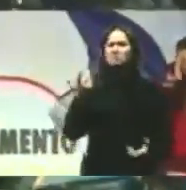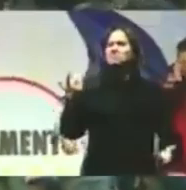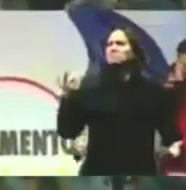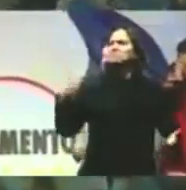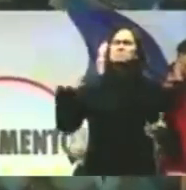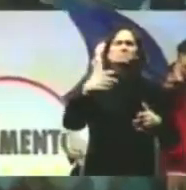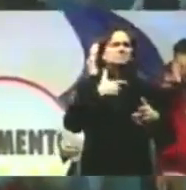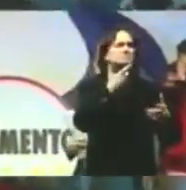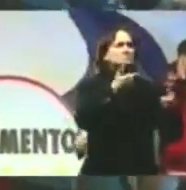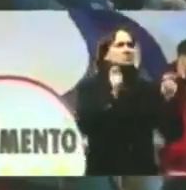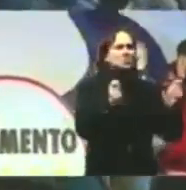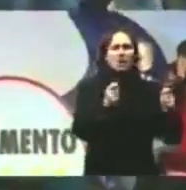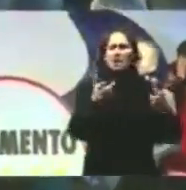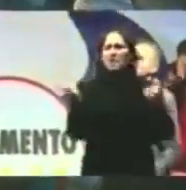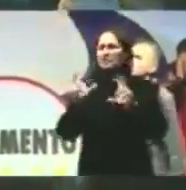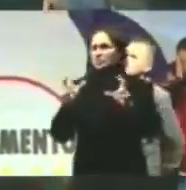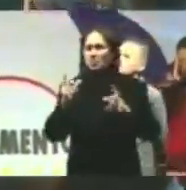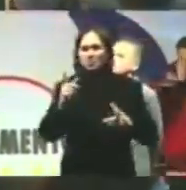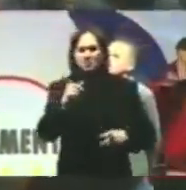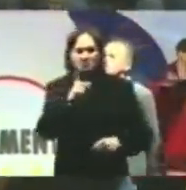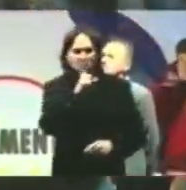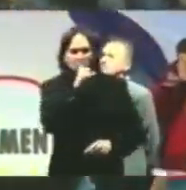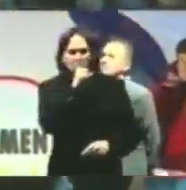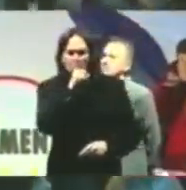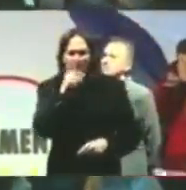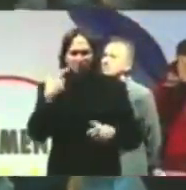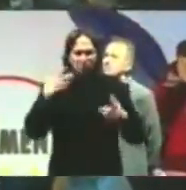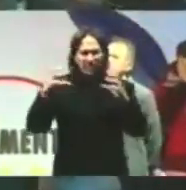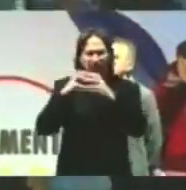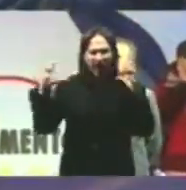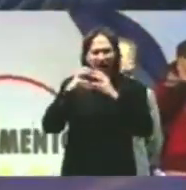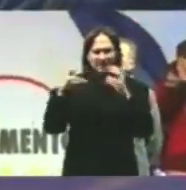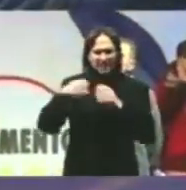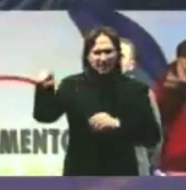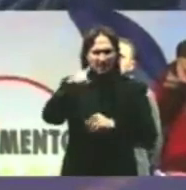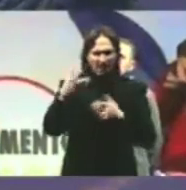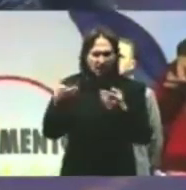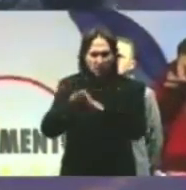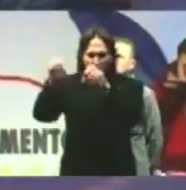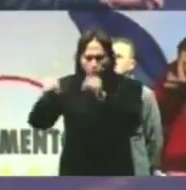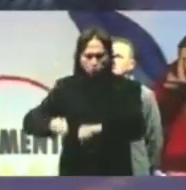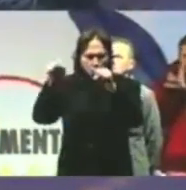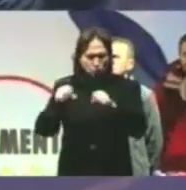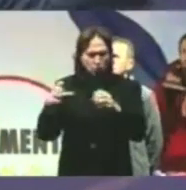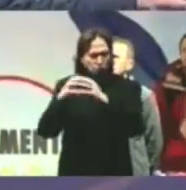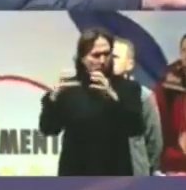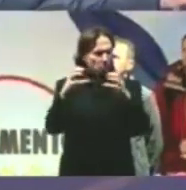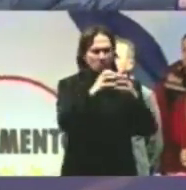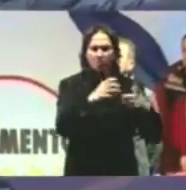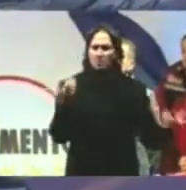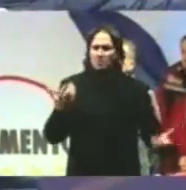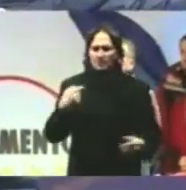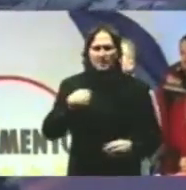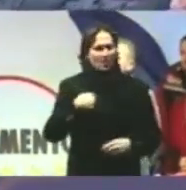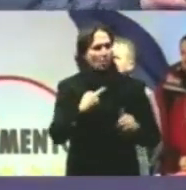televisioni, quante aziende hanno chiuso. E io, con quelle persone lì, con i miei operai, i miei collaboratori,